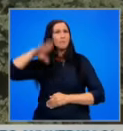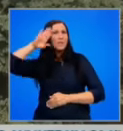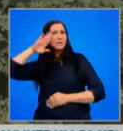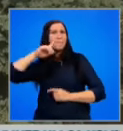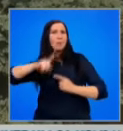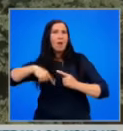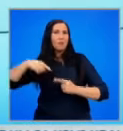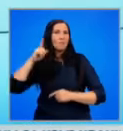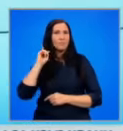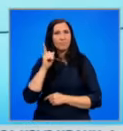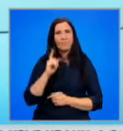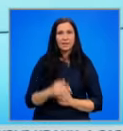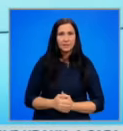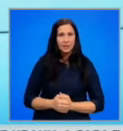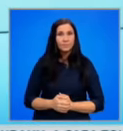производство.